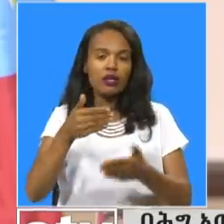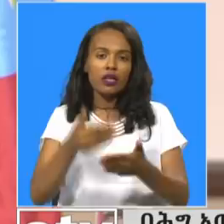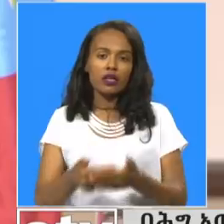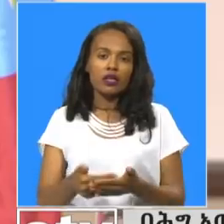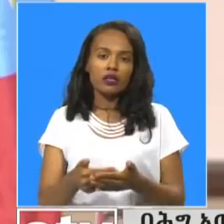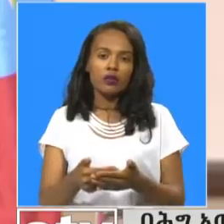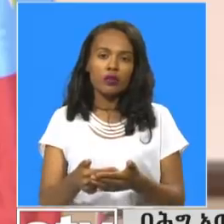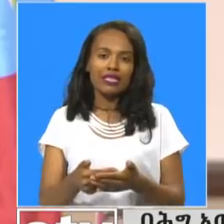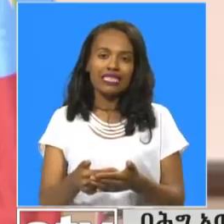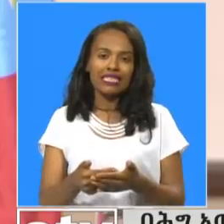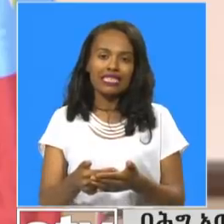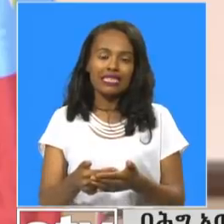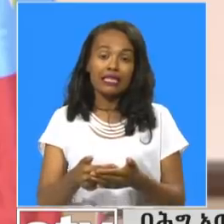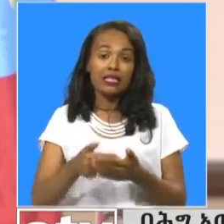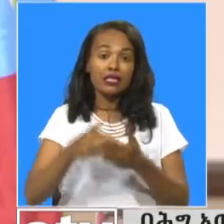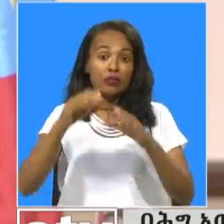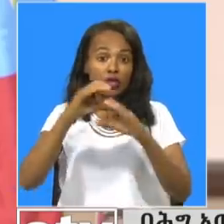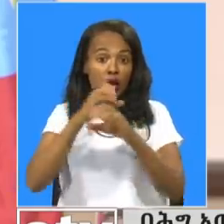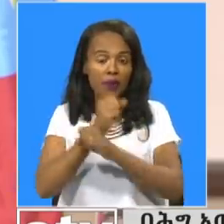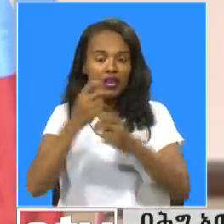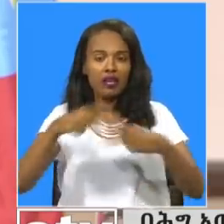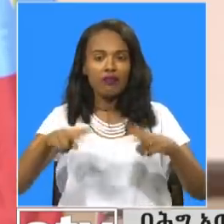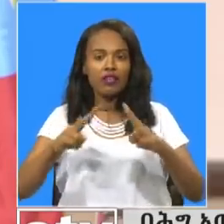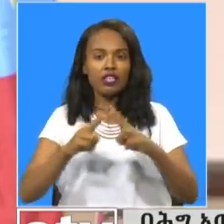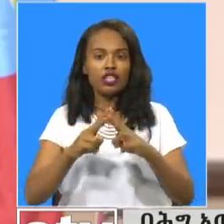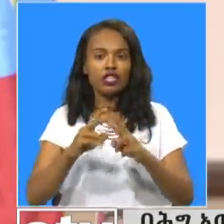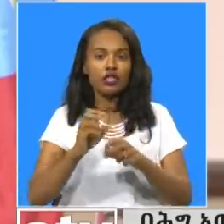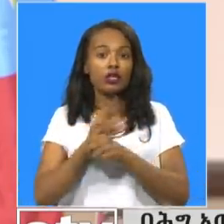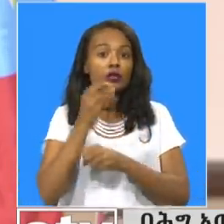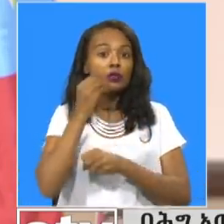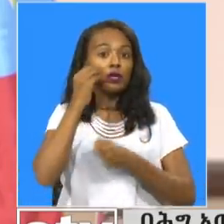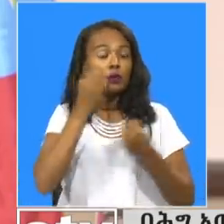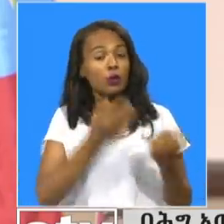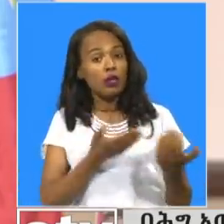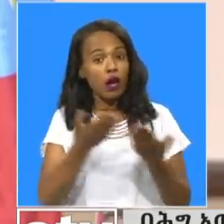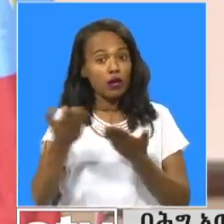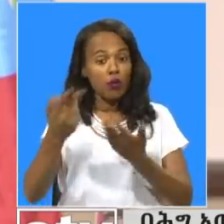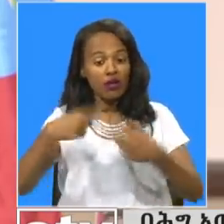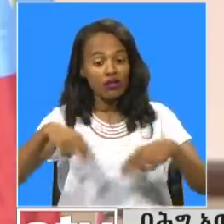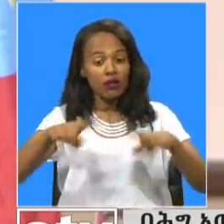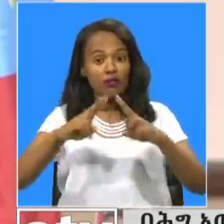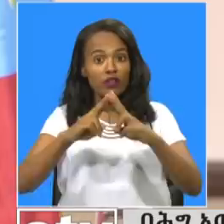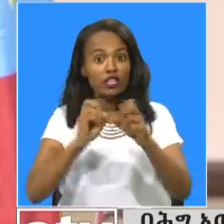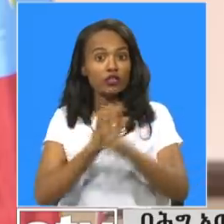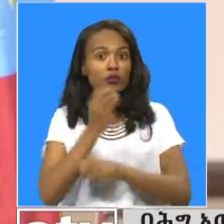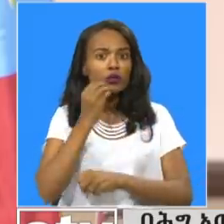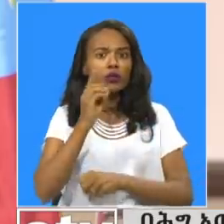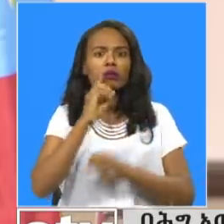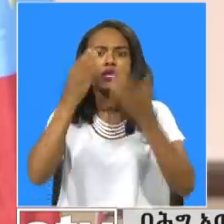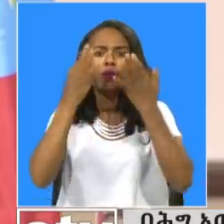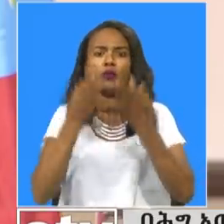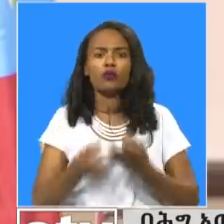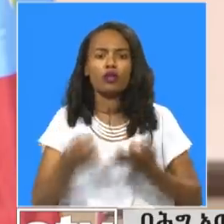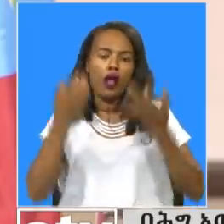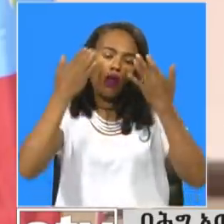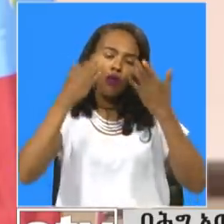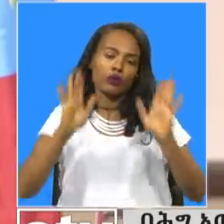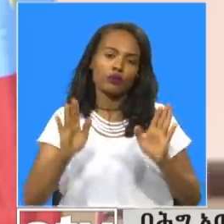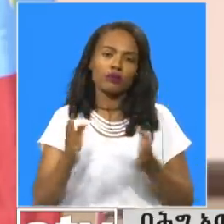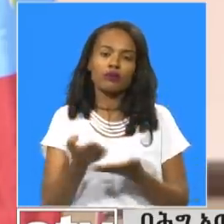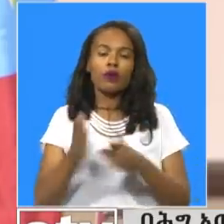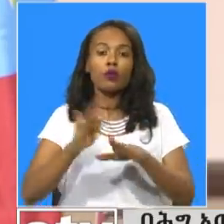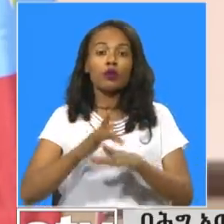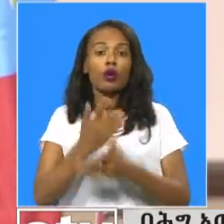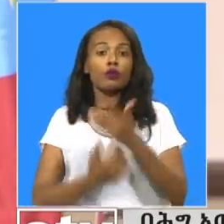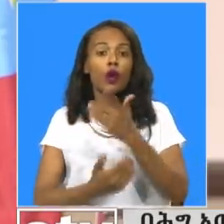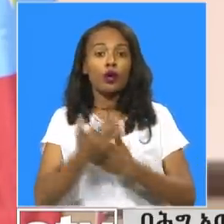የደረሰበትን ድምዳሜ ለፌዴሬሽን ምክር ቤት አቅርቧል። ፌዴሬሽን ምክር ቤት ምን እንደሚወስን አናቅም። አሁን በጉዳዩ